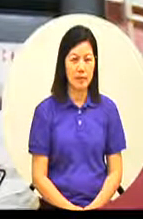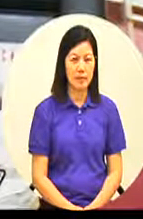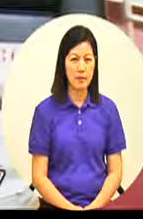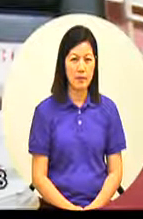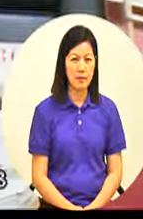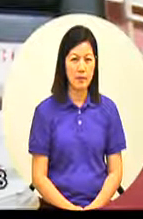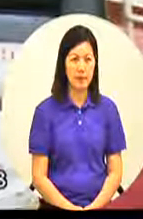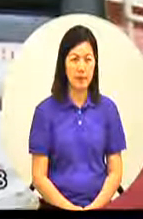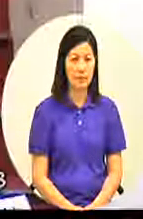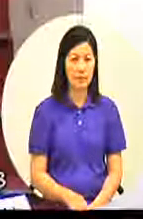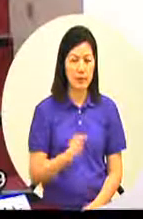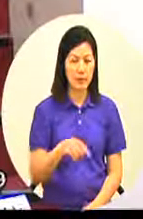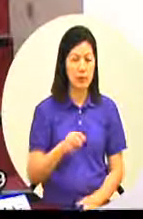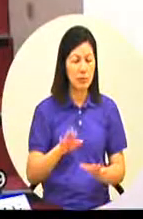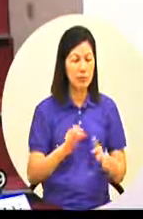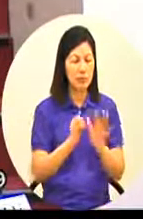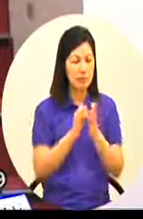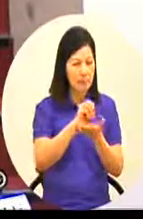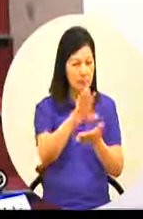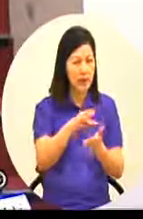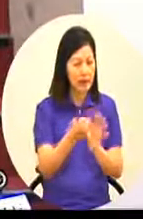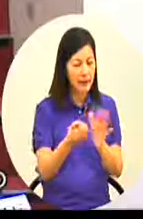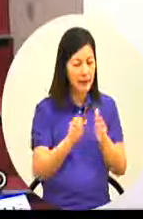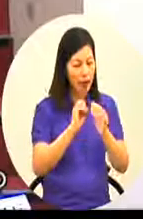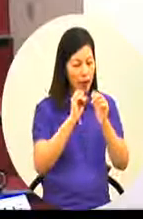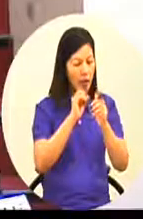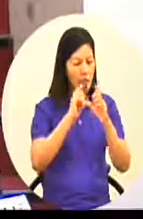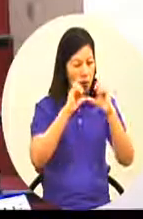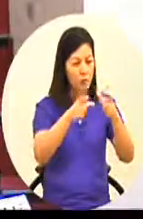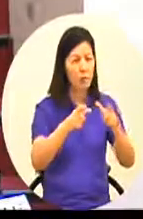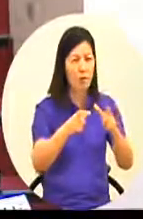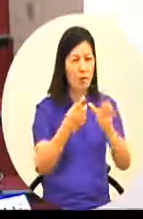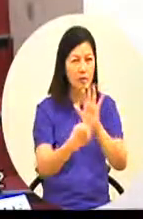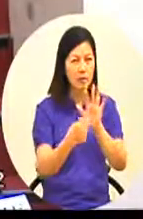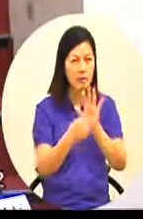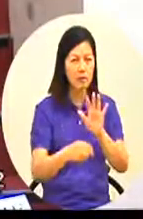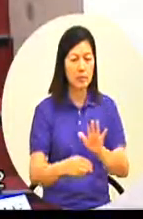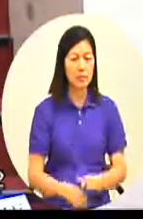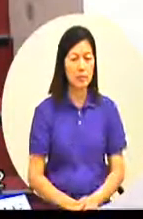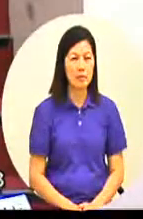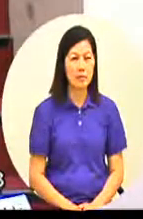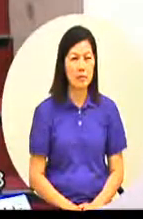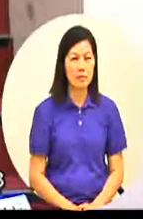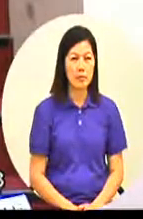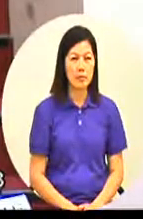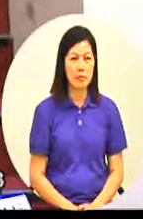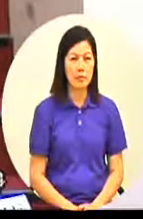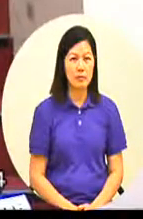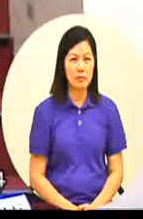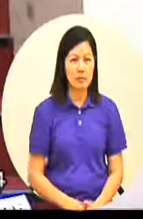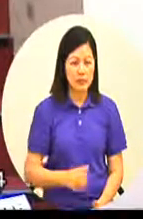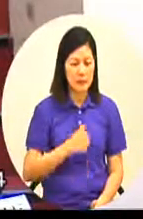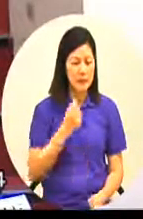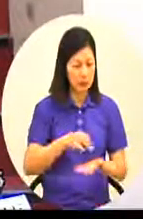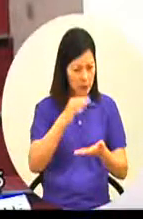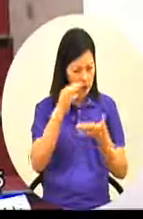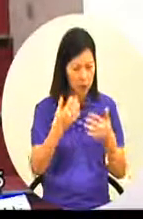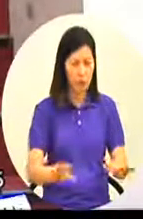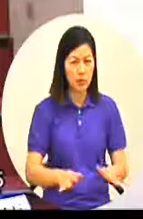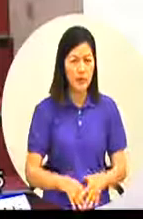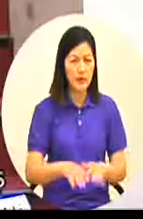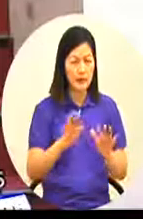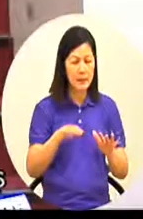无啊，这个我甲议员报告吼，他拄仔我咧回答另外一个咱的议员的时阵吼，其实有提过，咱即马因为咱咧